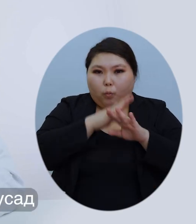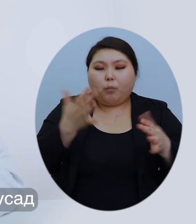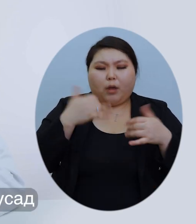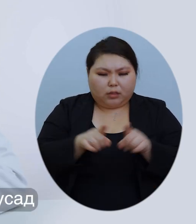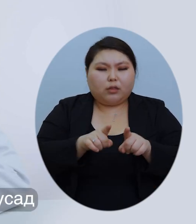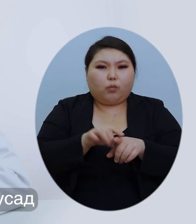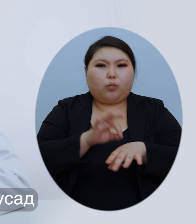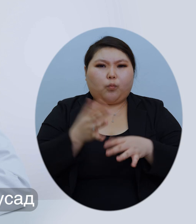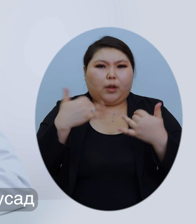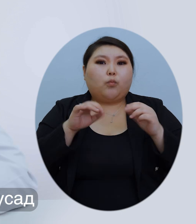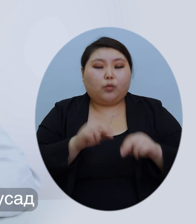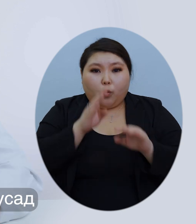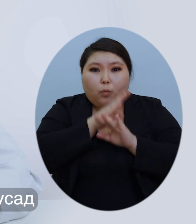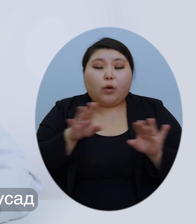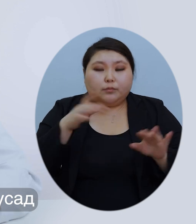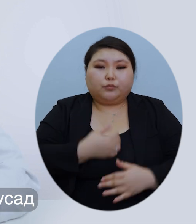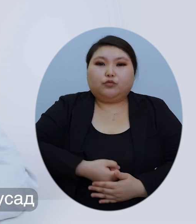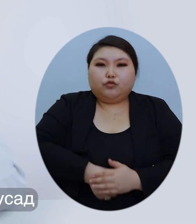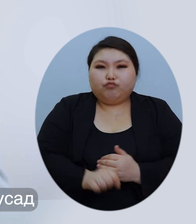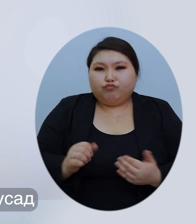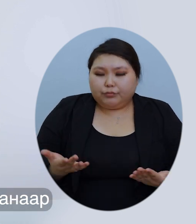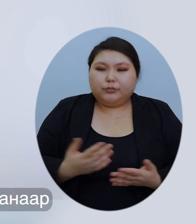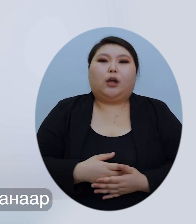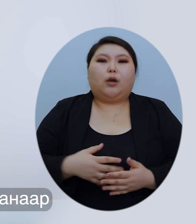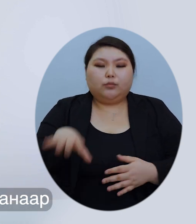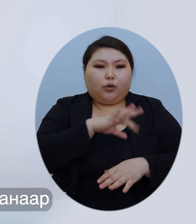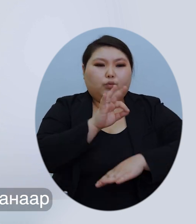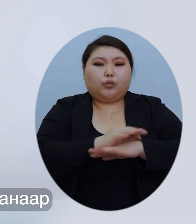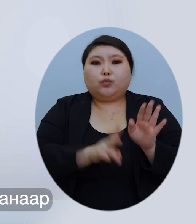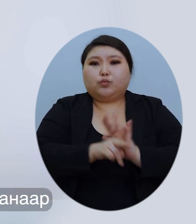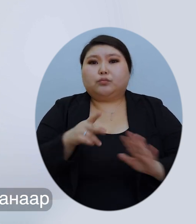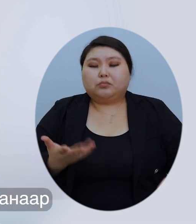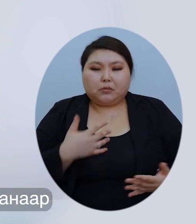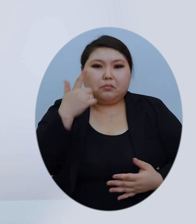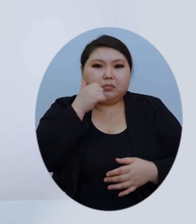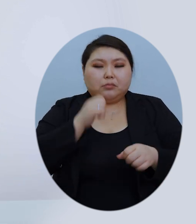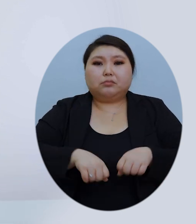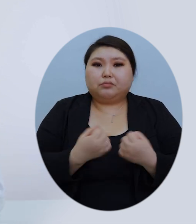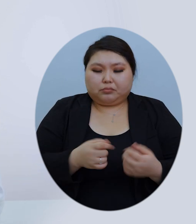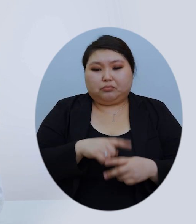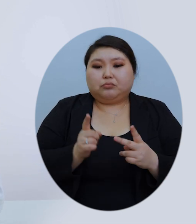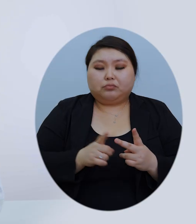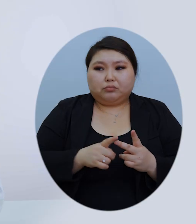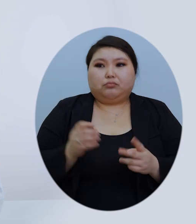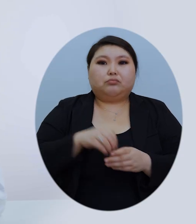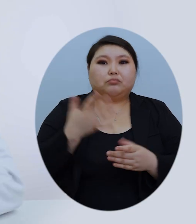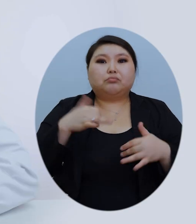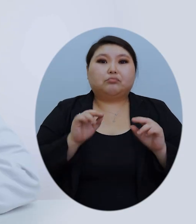болдог. Хүүхдэд тохиолдохдоо төрөлхийн эсвэл бусад өвчний шалтгаанаар болон гэмтлийн шалтгаанаар хоёр төгчөөр тохиолдож